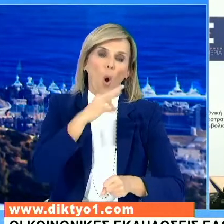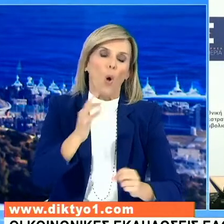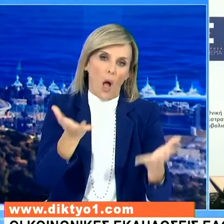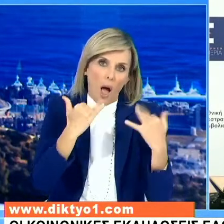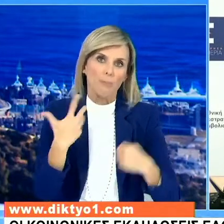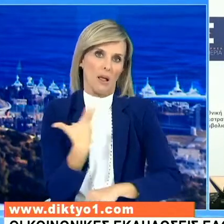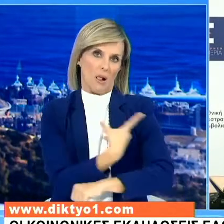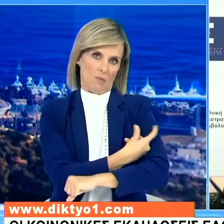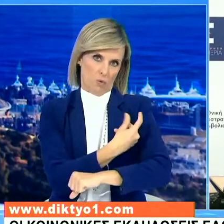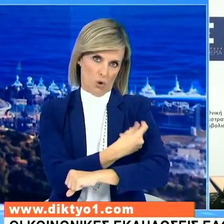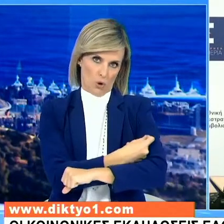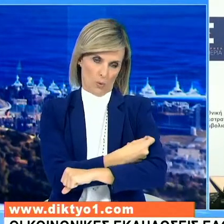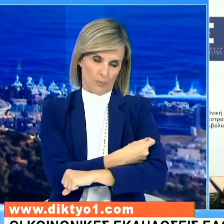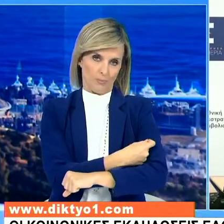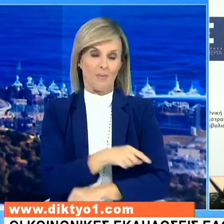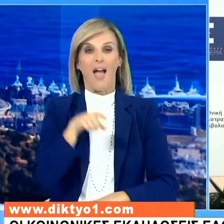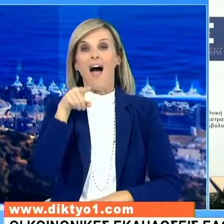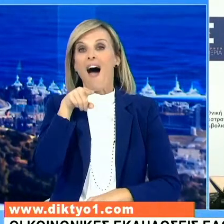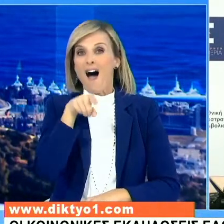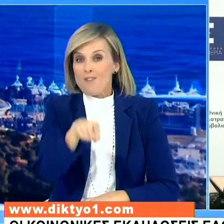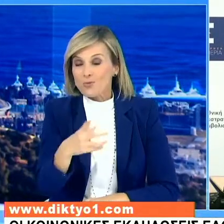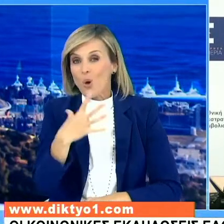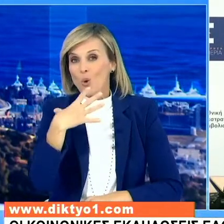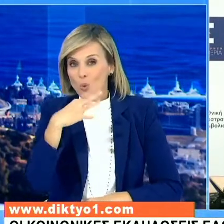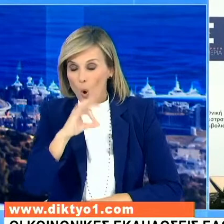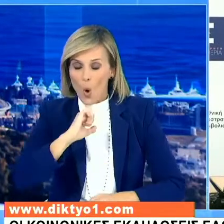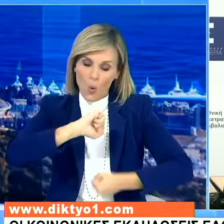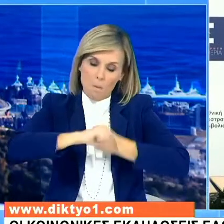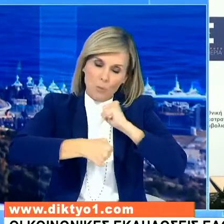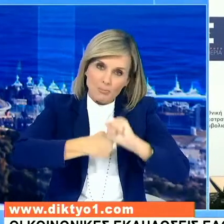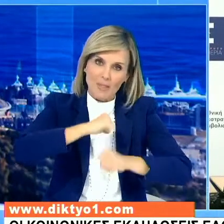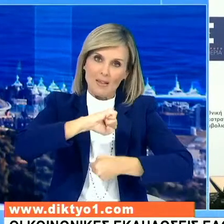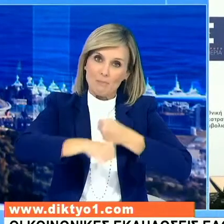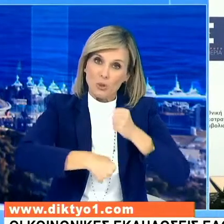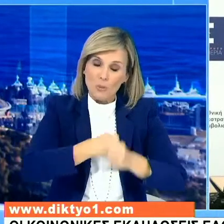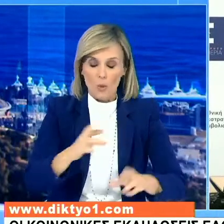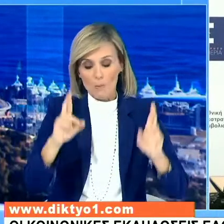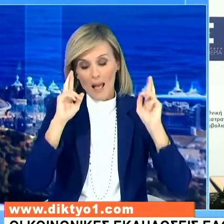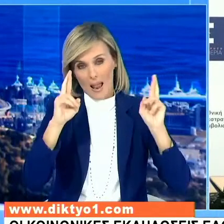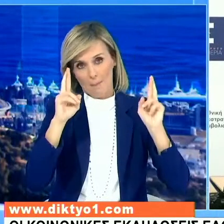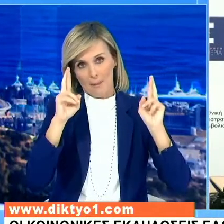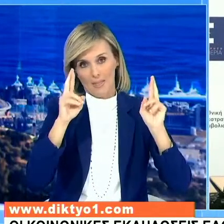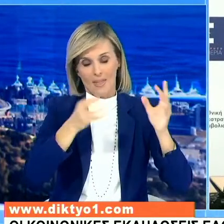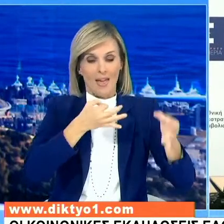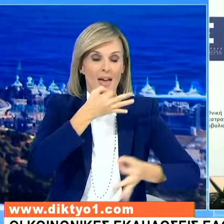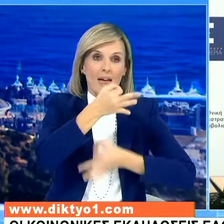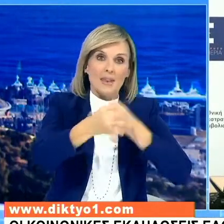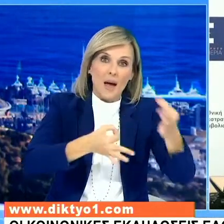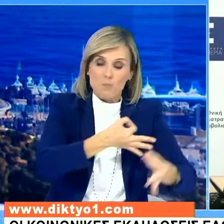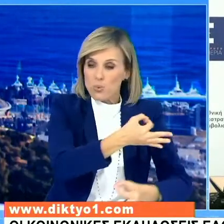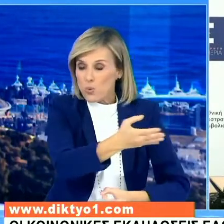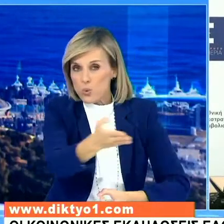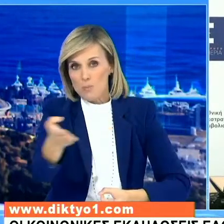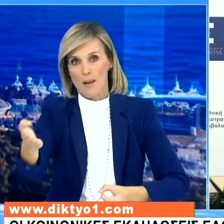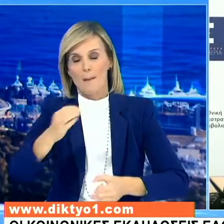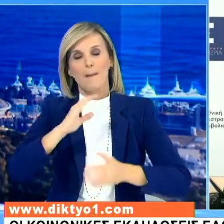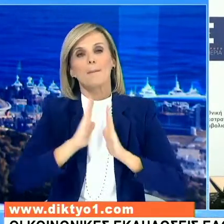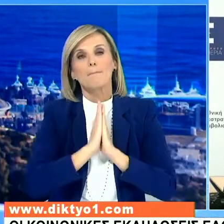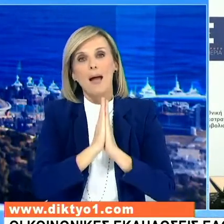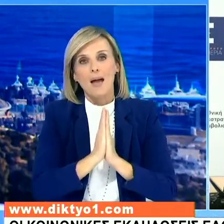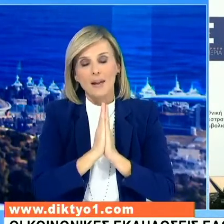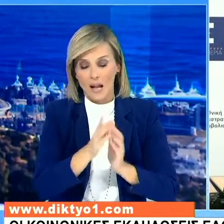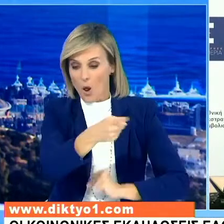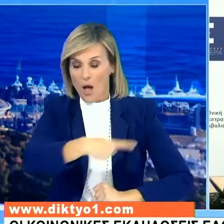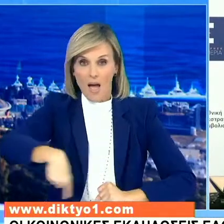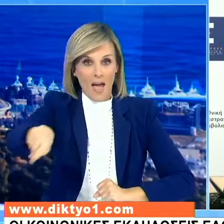Οι προσπάθειες όλων μας λοιπόν θα πρέπει να εστιαστεί στο να πείσουμε έναν έναν τους ανεμβολίαστους συνανθρώπους μας ηλικίας άνω